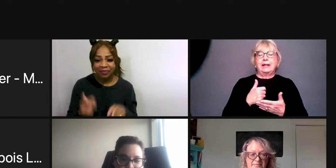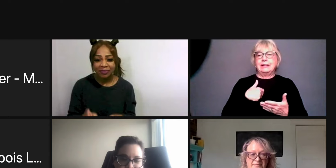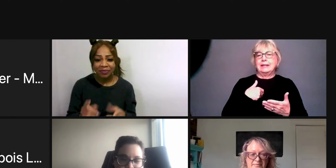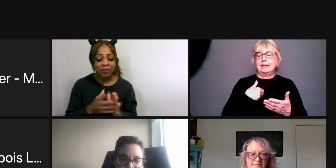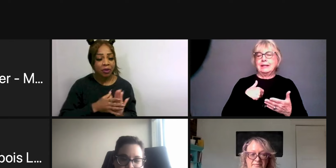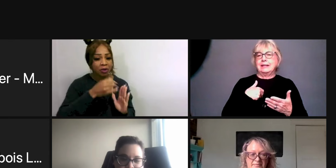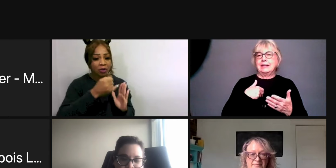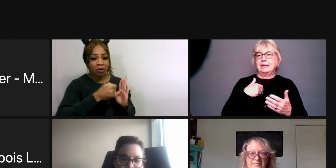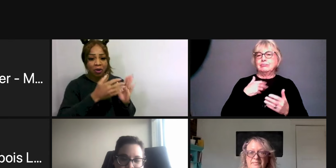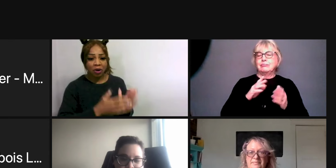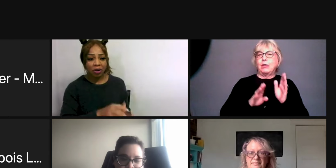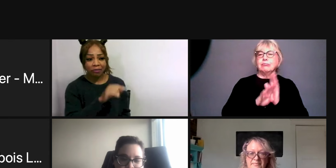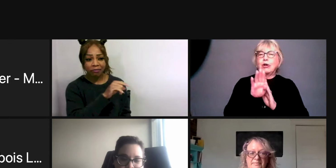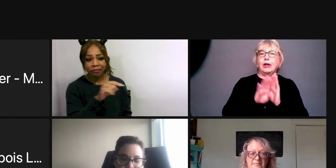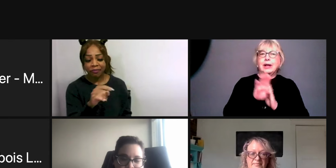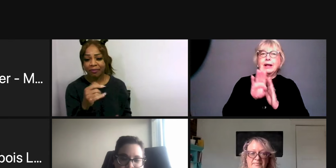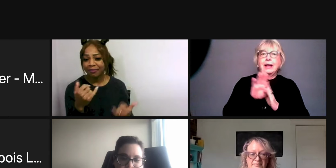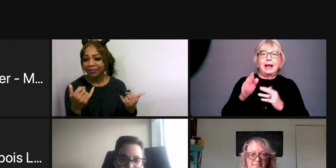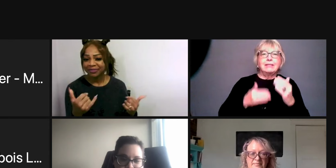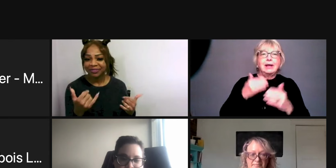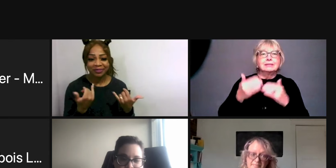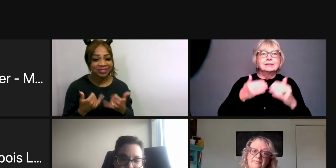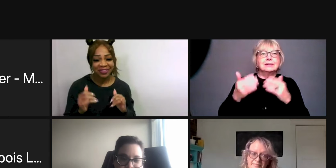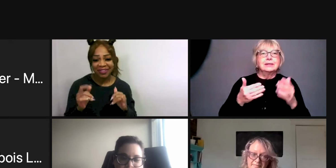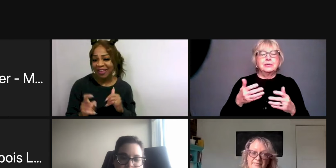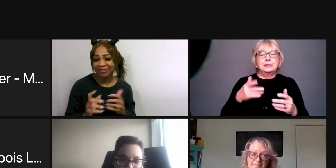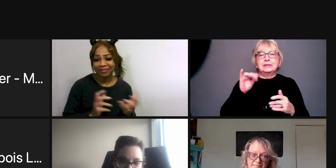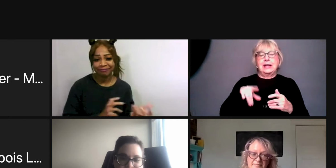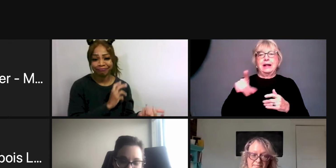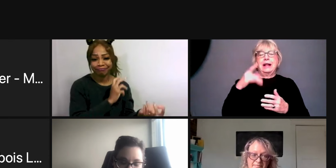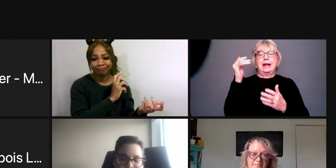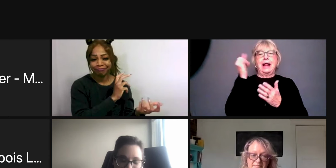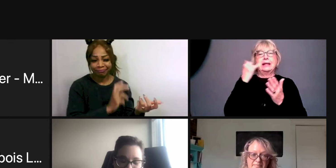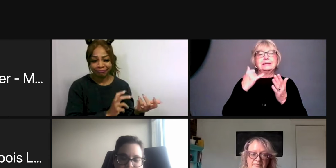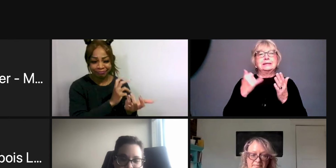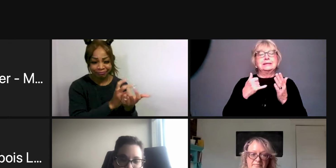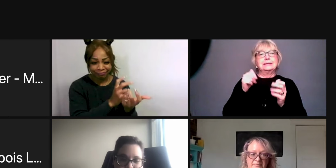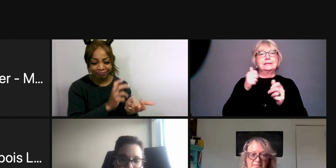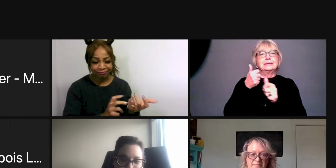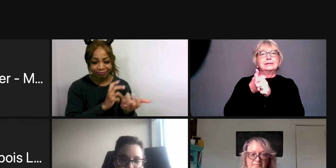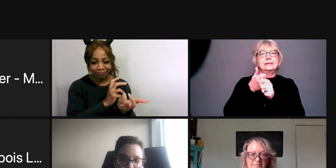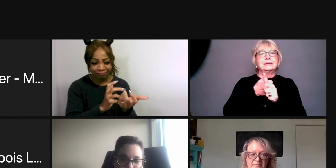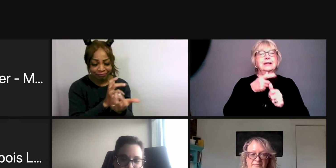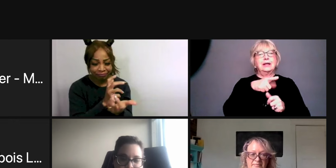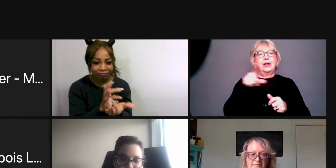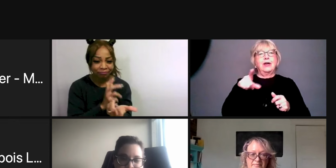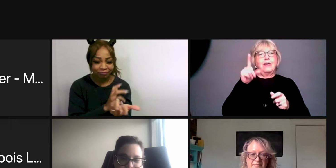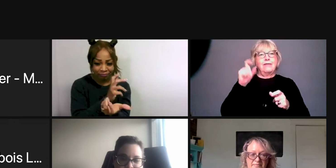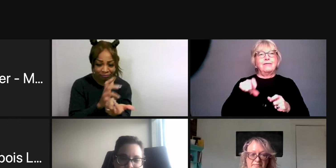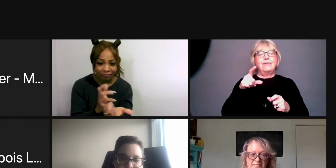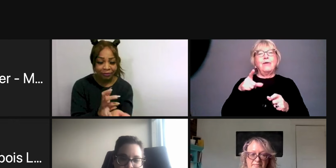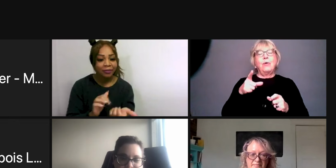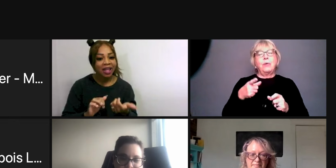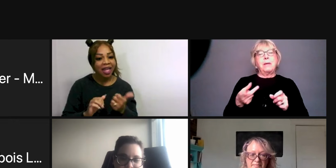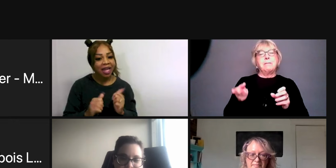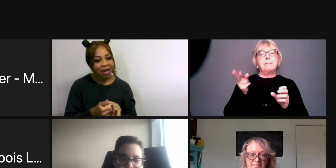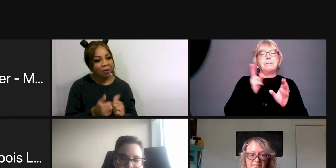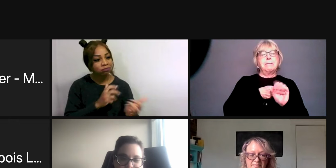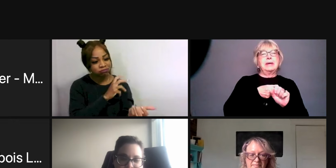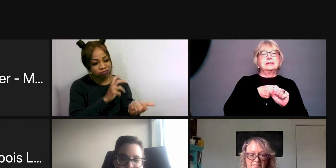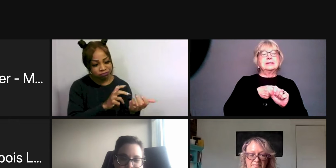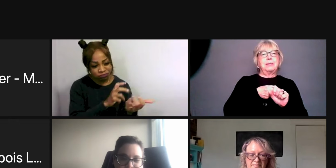réalité c'est que les artistes doivent malgré tout rentrer dans le cadre jusqu'à un certain point